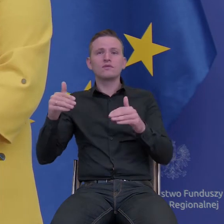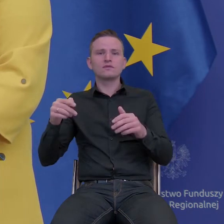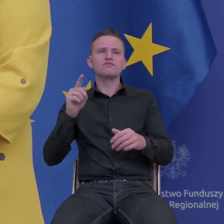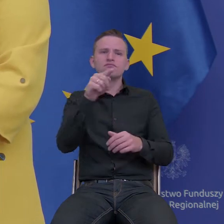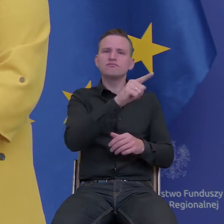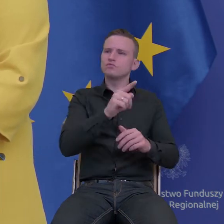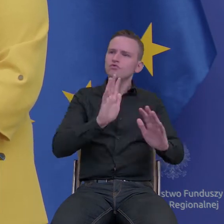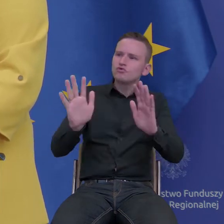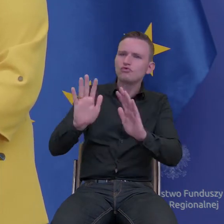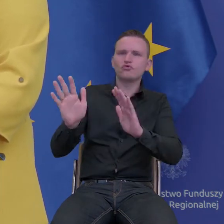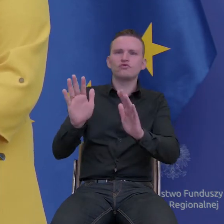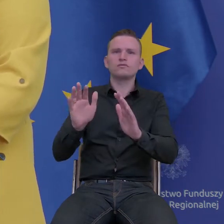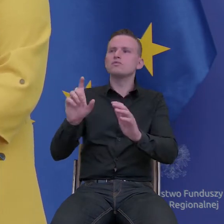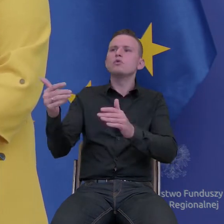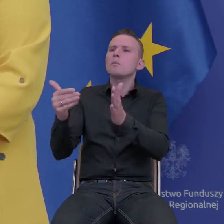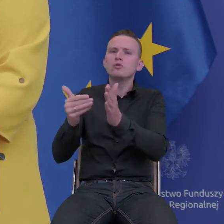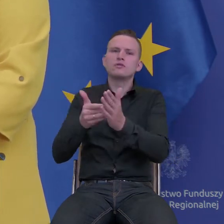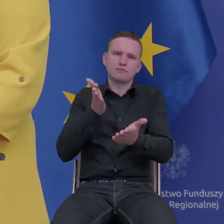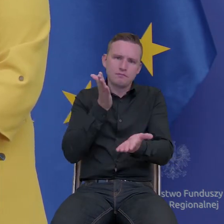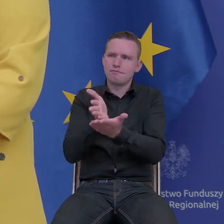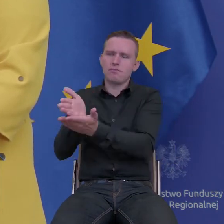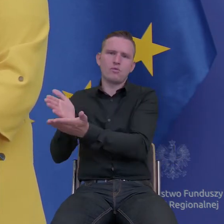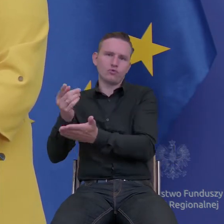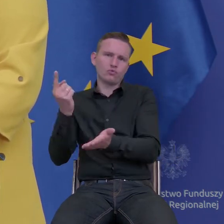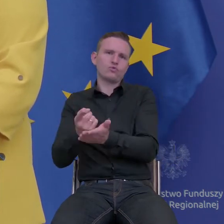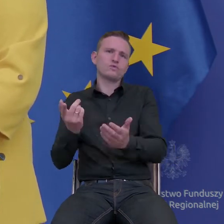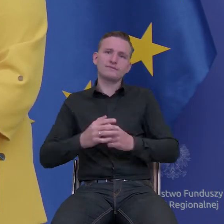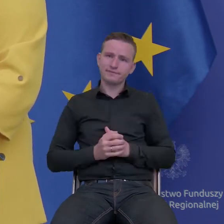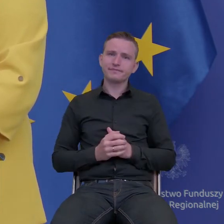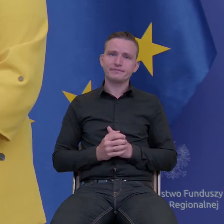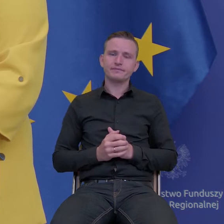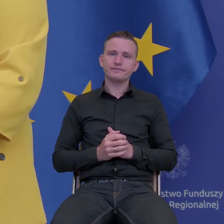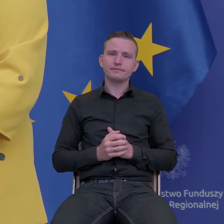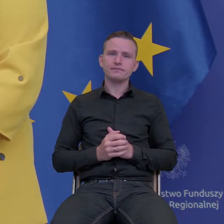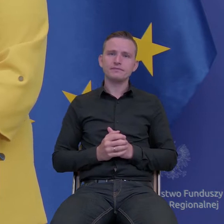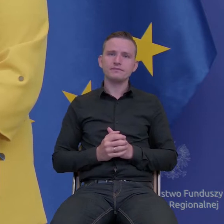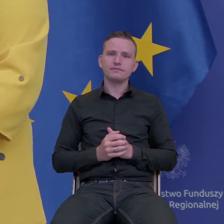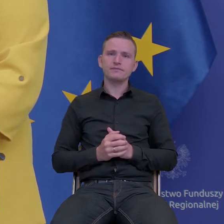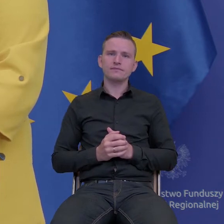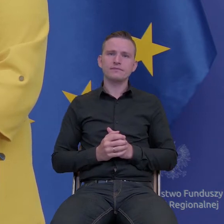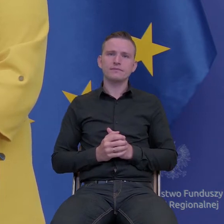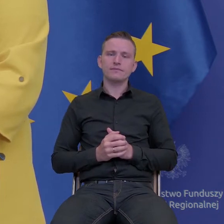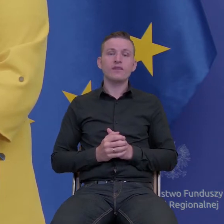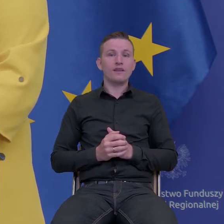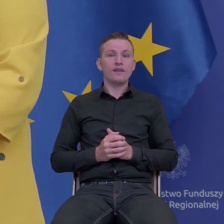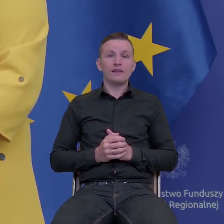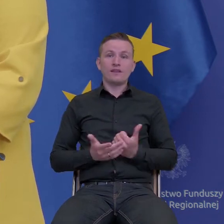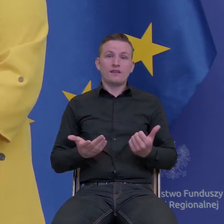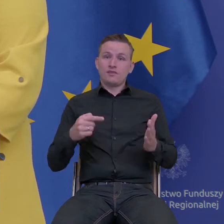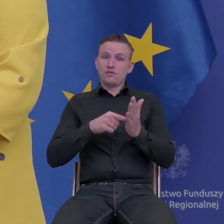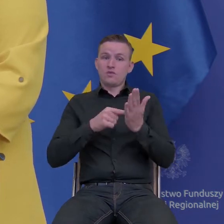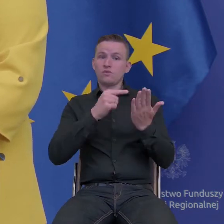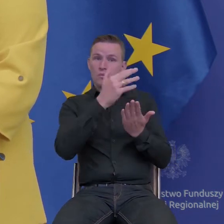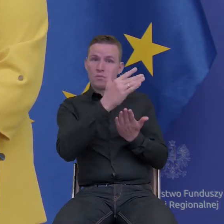wiele inicjatyw. Blisko 100 różnych projektów jest realizowanych w szkołach, w uczelniach, w ośrodkach zdrowia,